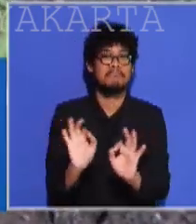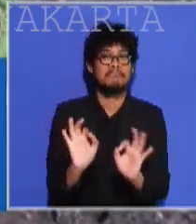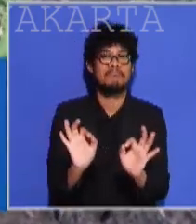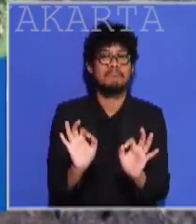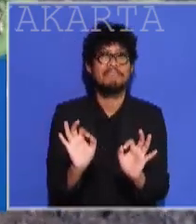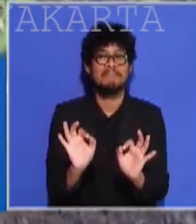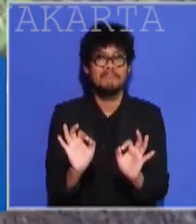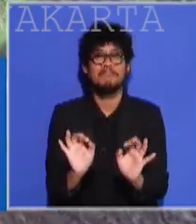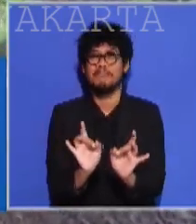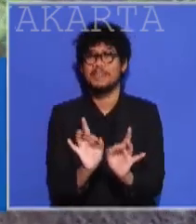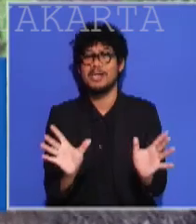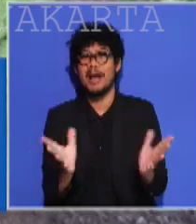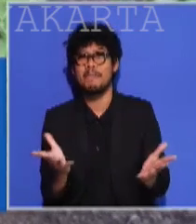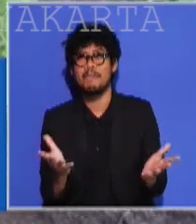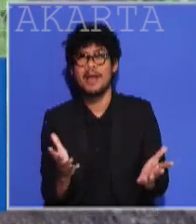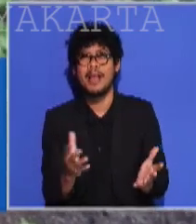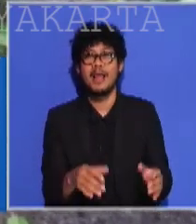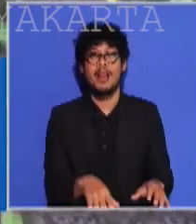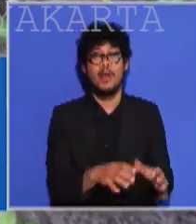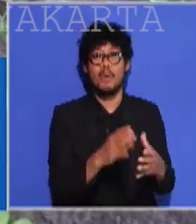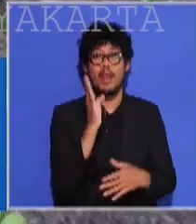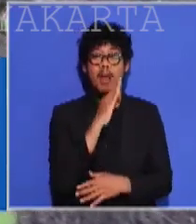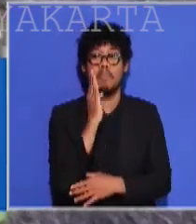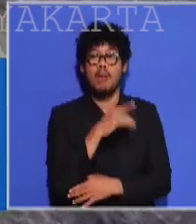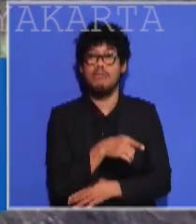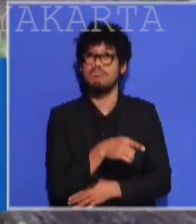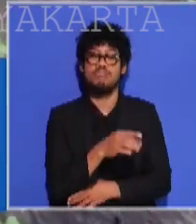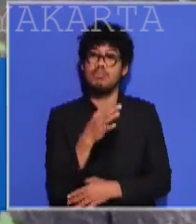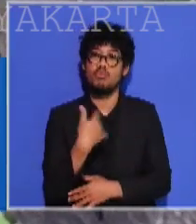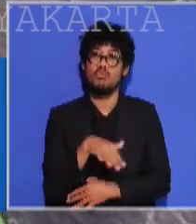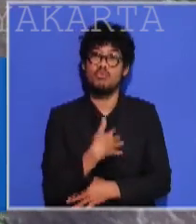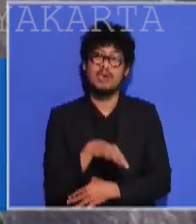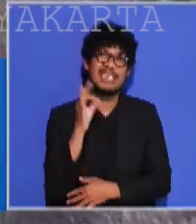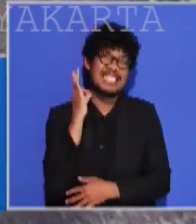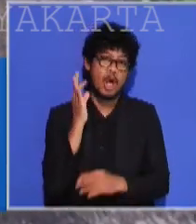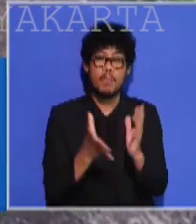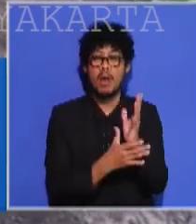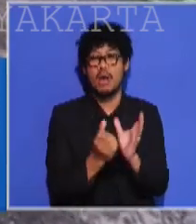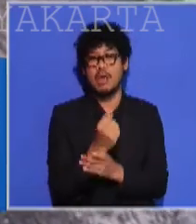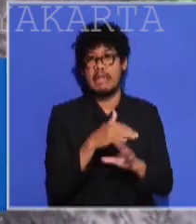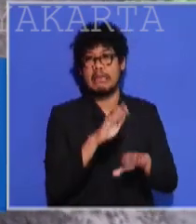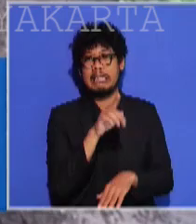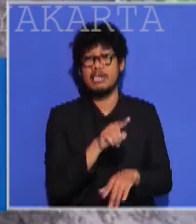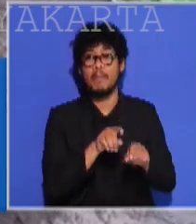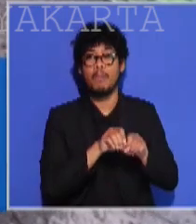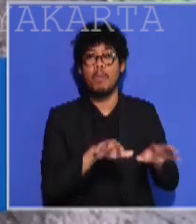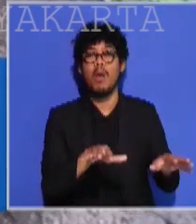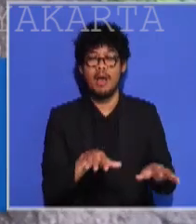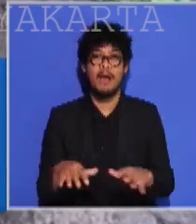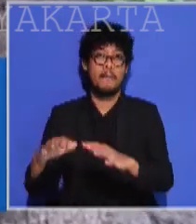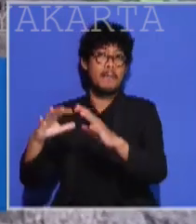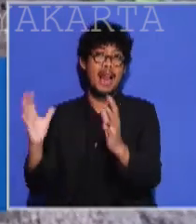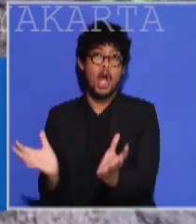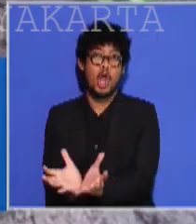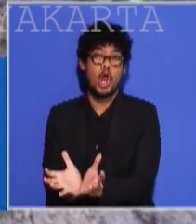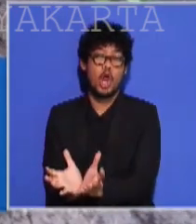tebih kapeningaken kalian lombok ingkang kedah ngajeki omo patek menapa dene melon ingkang sawet catrajang jamur